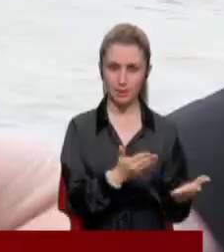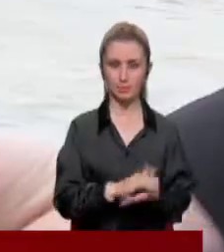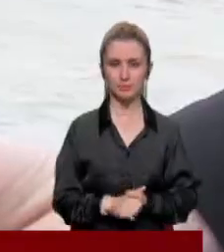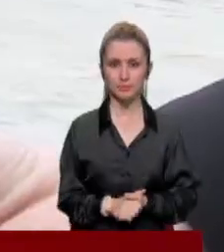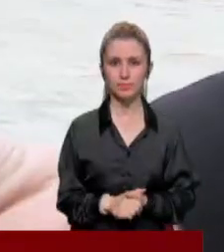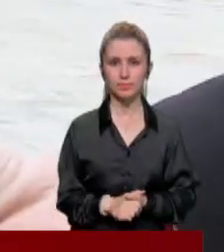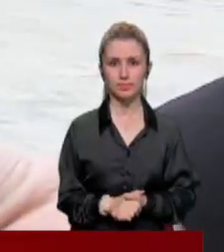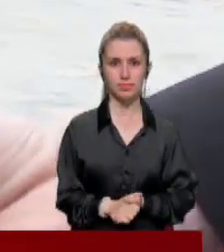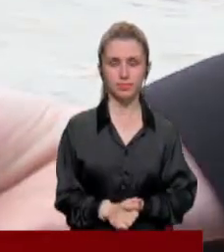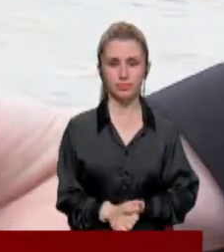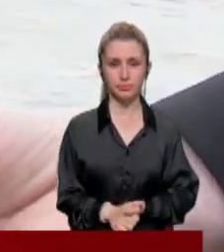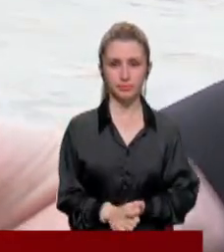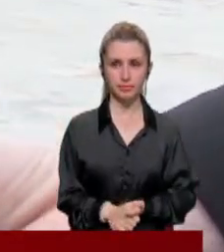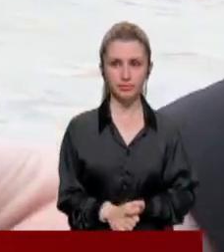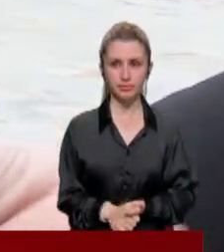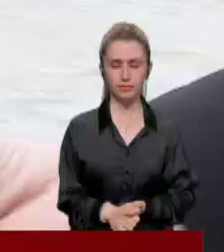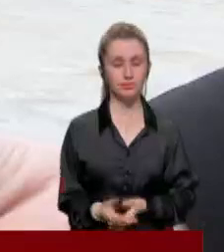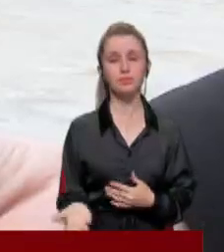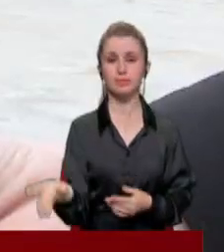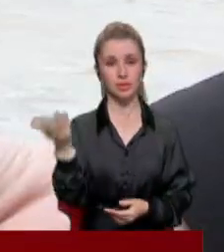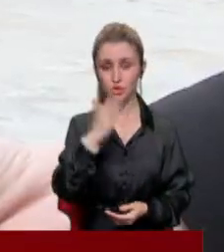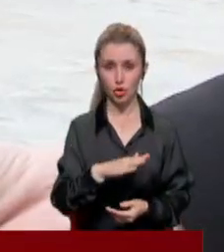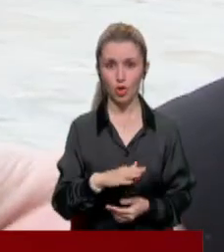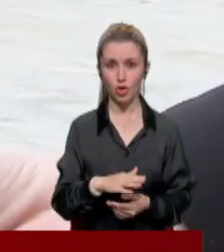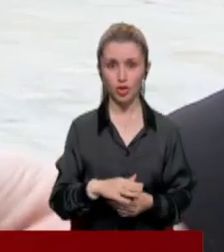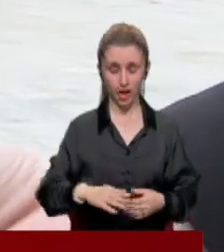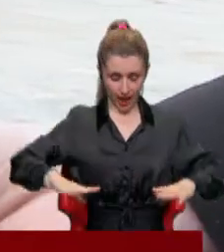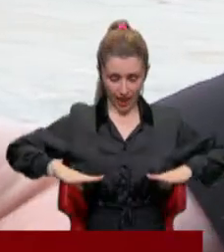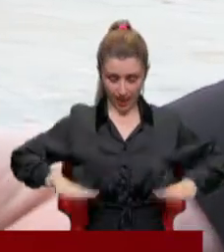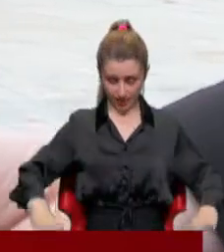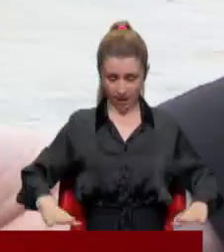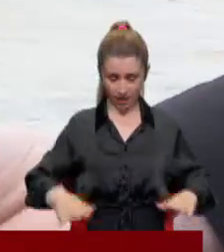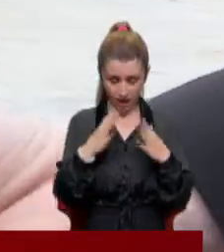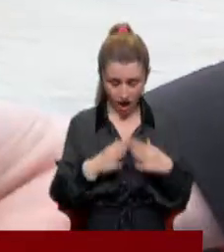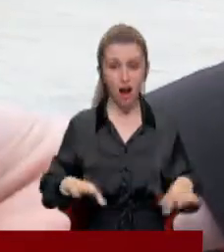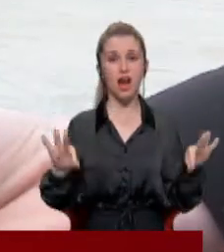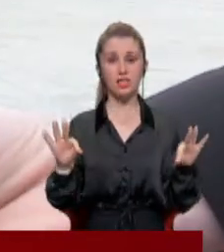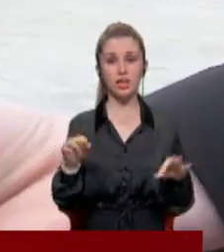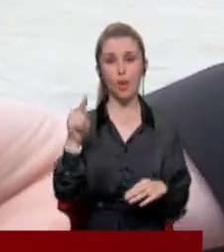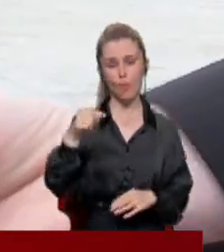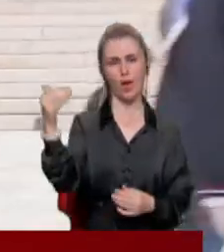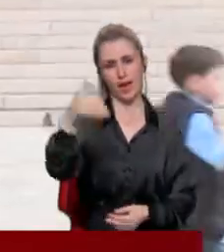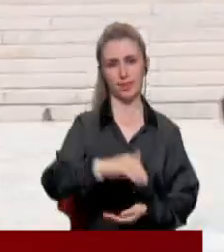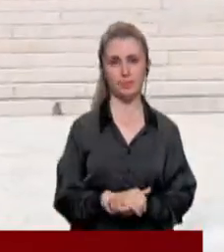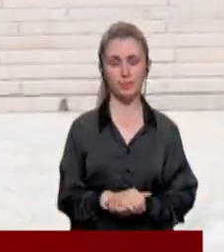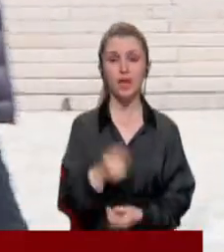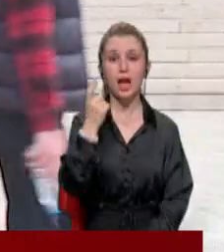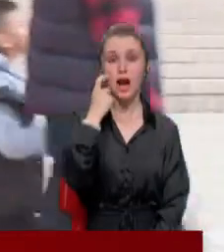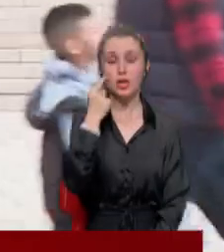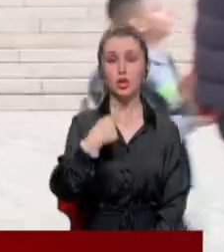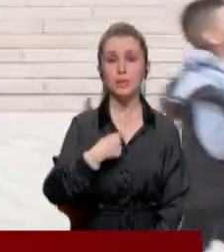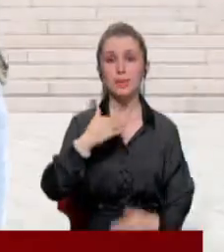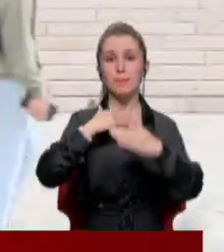atama. Kalktım, sonra da eteğimi giydim, hazırlandım, buraya geldim. Atatürk